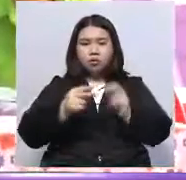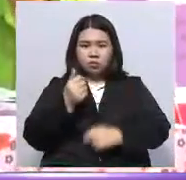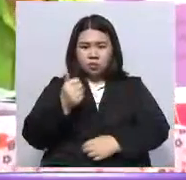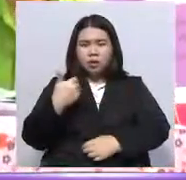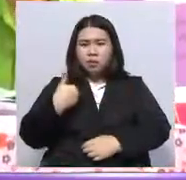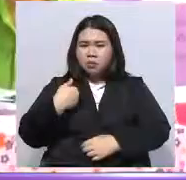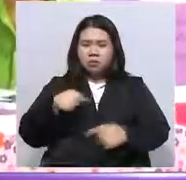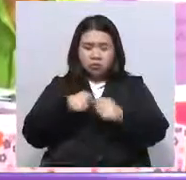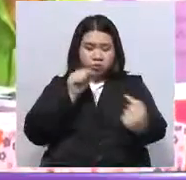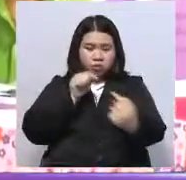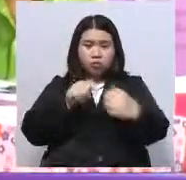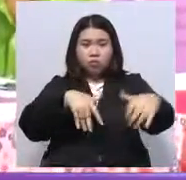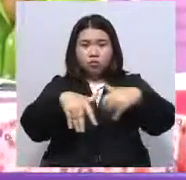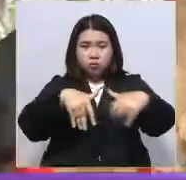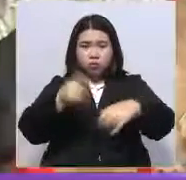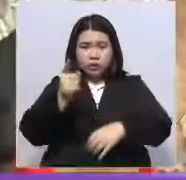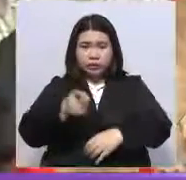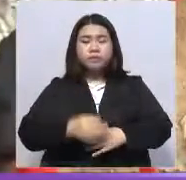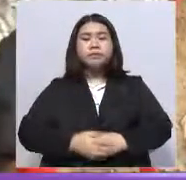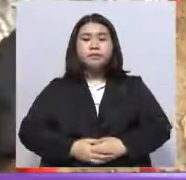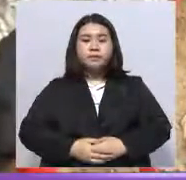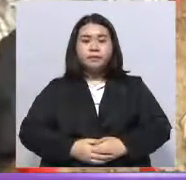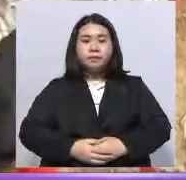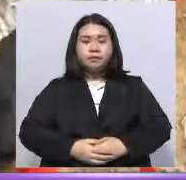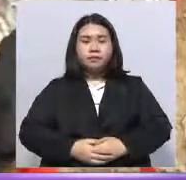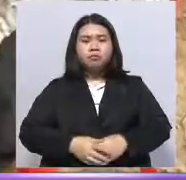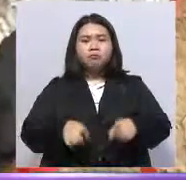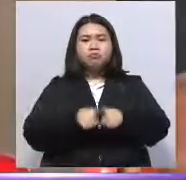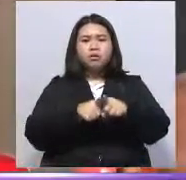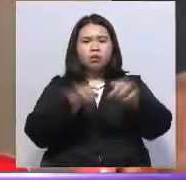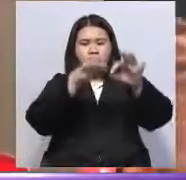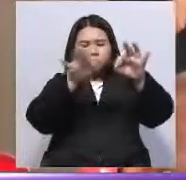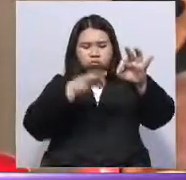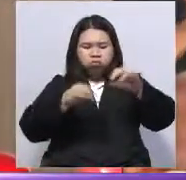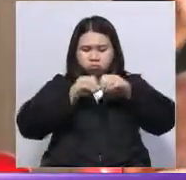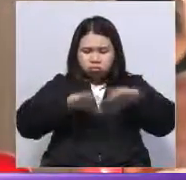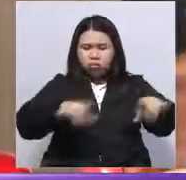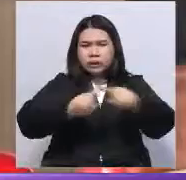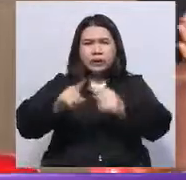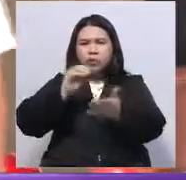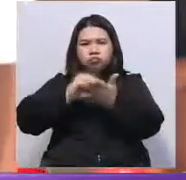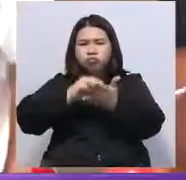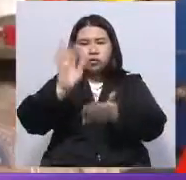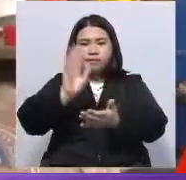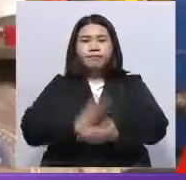อบสนองความต้องการของประชาชนให้มากที่สุดที่โพสต์ที่แชร์กันมั่วนิ่มนะคะ